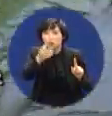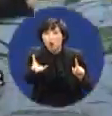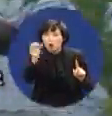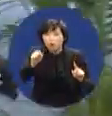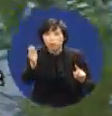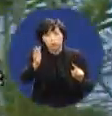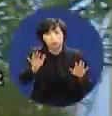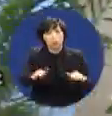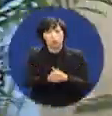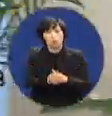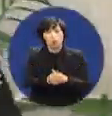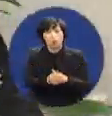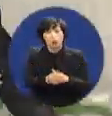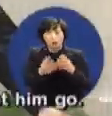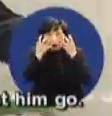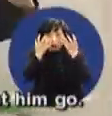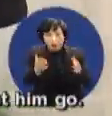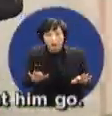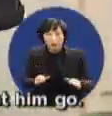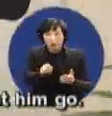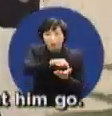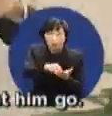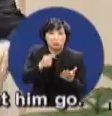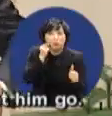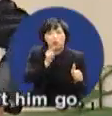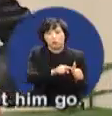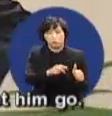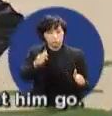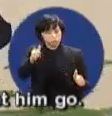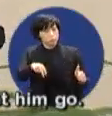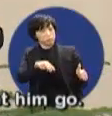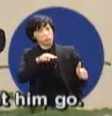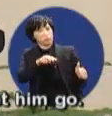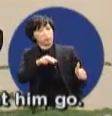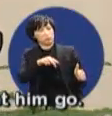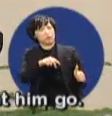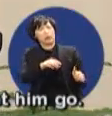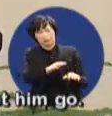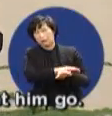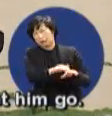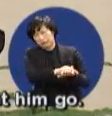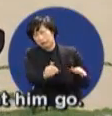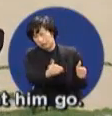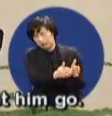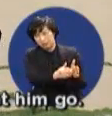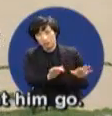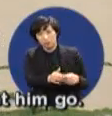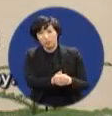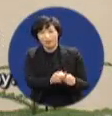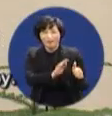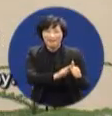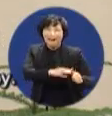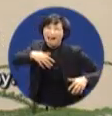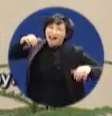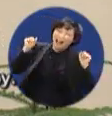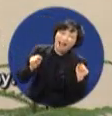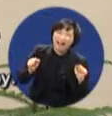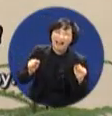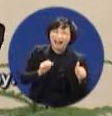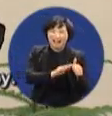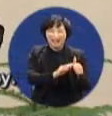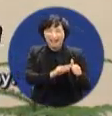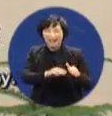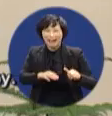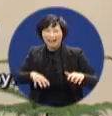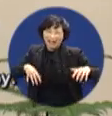돈을 갚을 길이 없어요. 그러니까 주인이 없는 것으로 하자고 그랬어요. 얼마나 좋았겠어요.